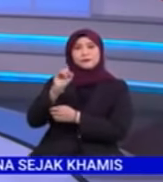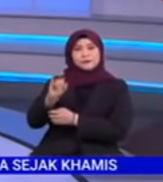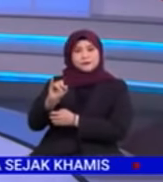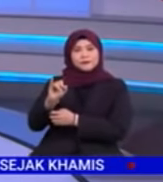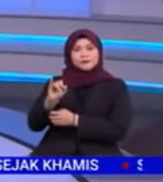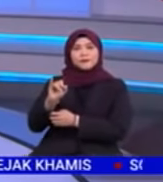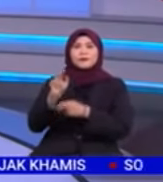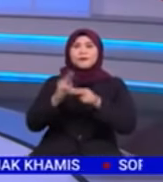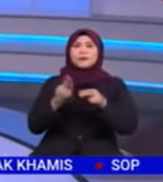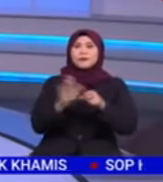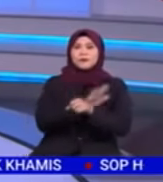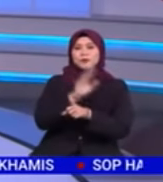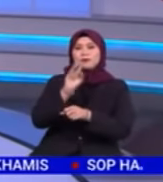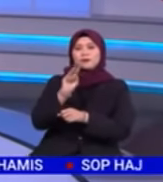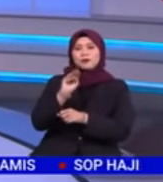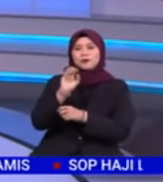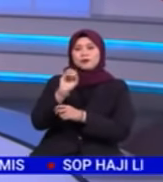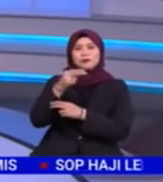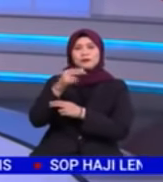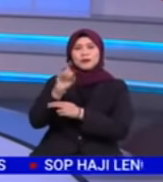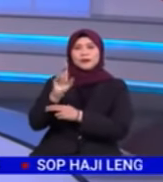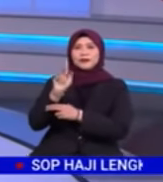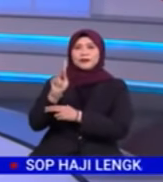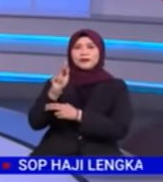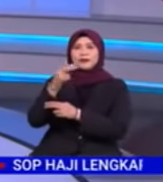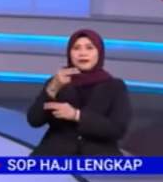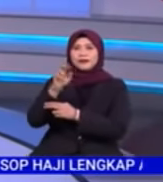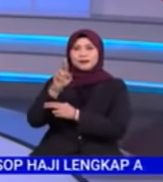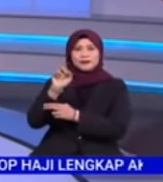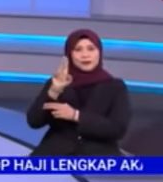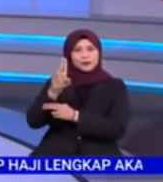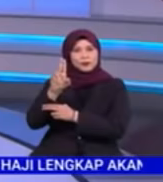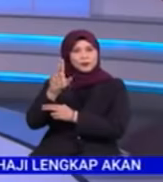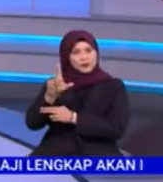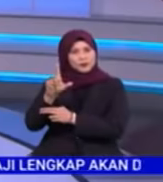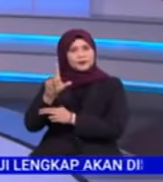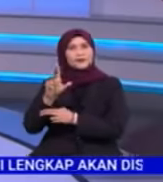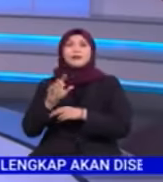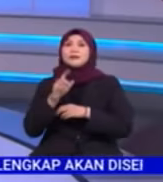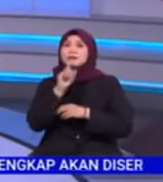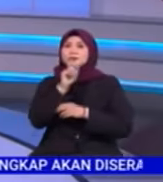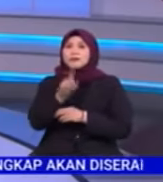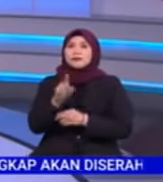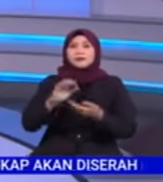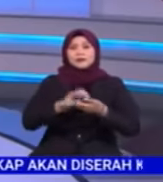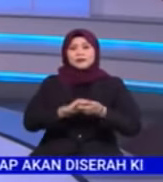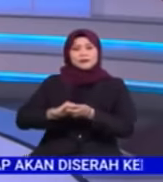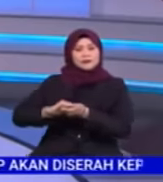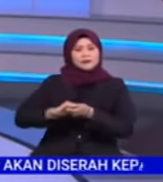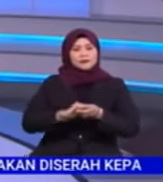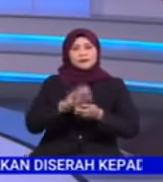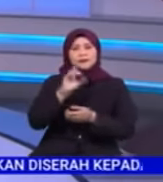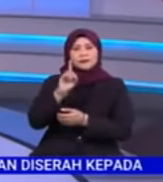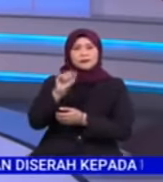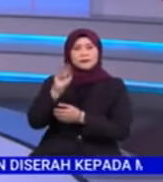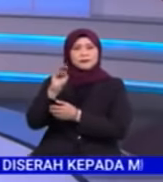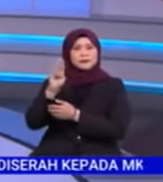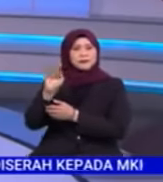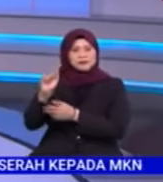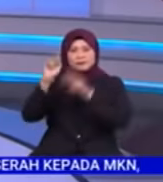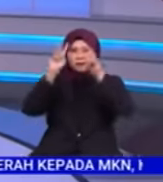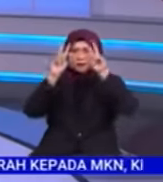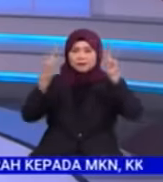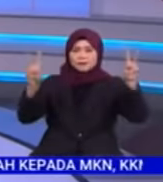sebenarnya Muhammad Khairul Baharuddin Dea batu syukur kerana album nasyid nya berjudul double ketenangan akhirnya